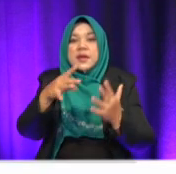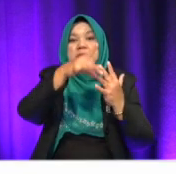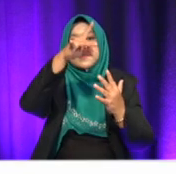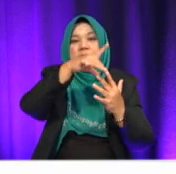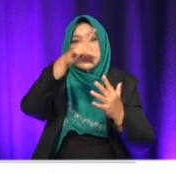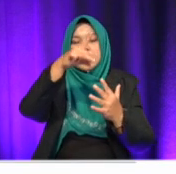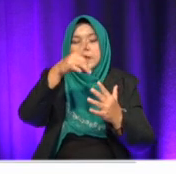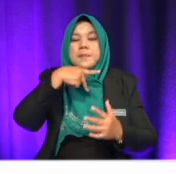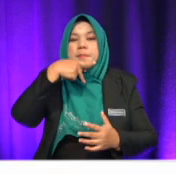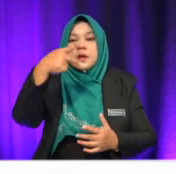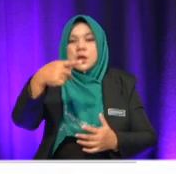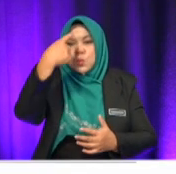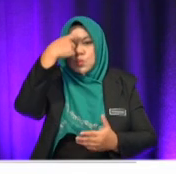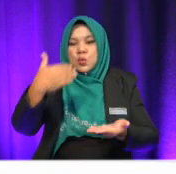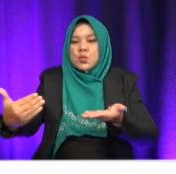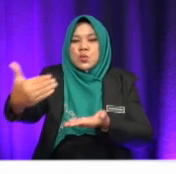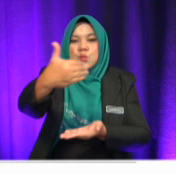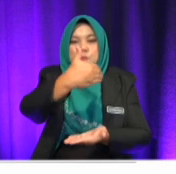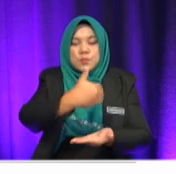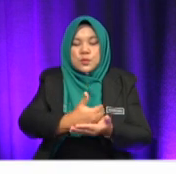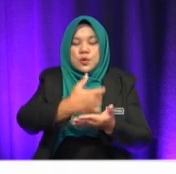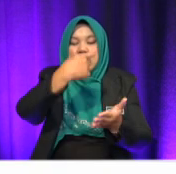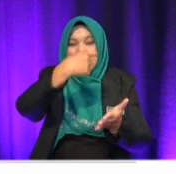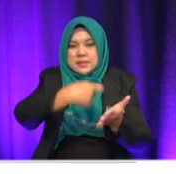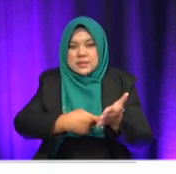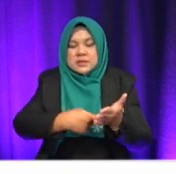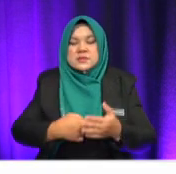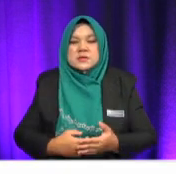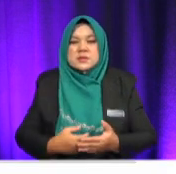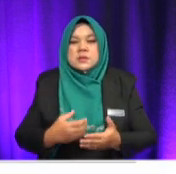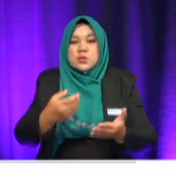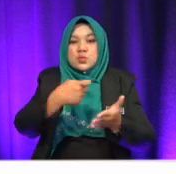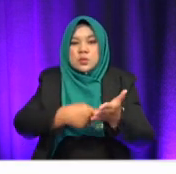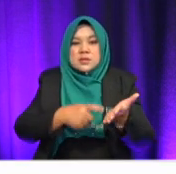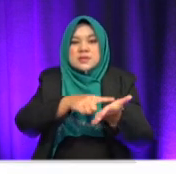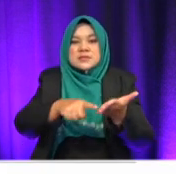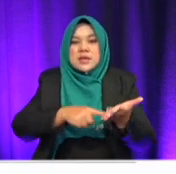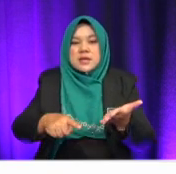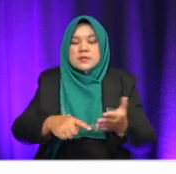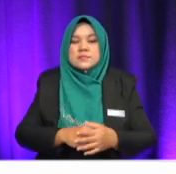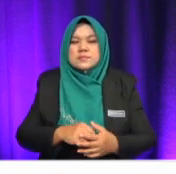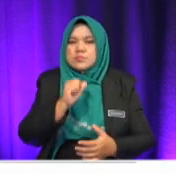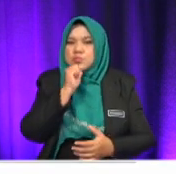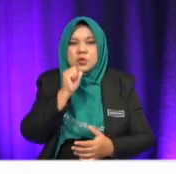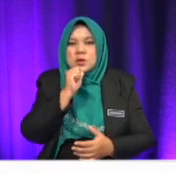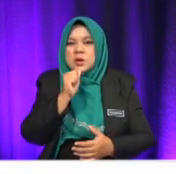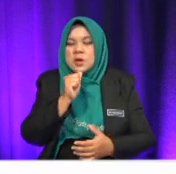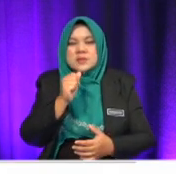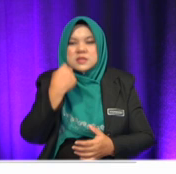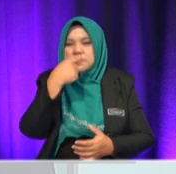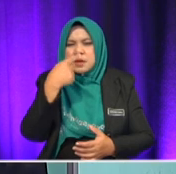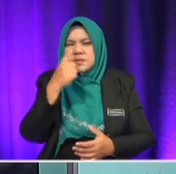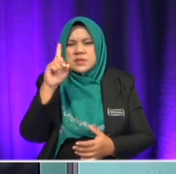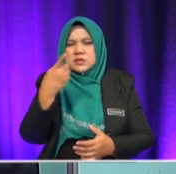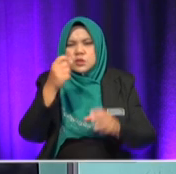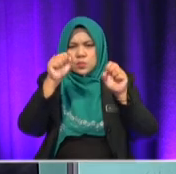untuk mengumpul dan mengagetkan harta yaitu kutipan zakat tadi bukan sembarang orang syafiqah bukan seorang